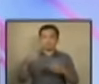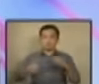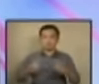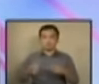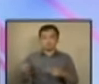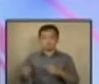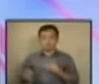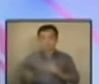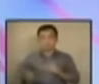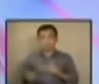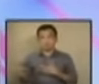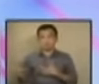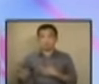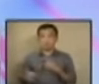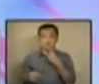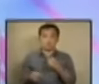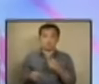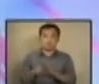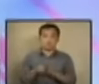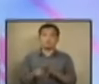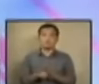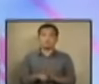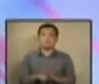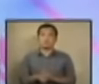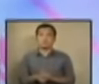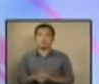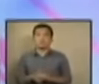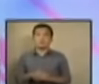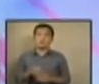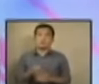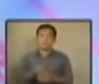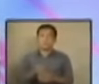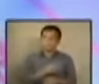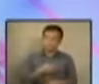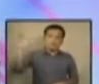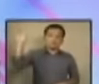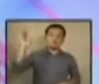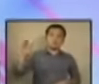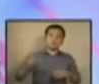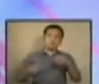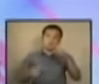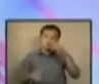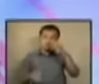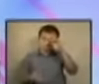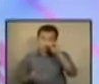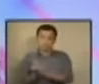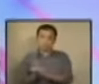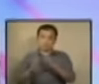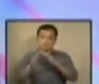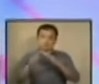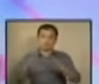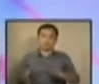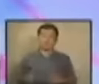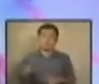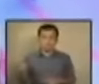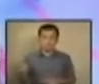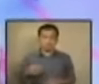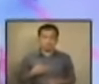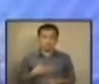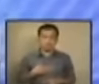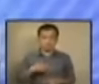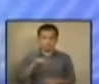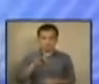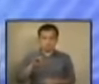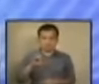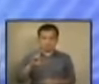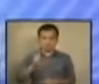ang sinasabi din po ng batas, pwede nga po nating palayasin yung lalaki doon sa bahay. Mm-hmm. Kung yun po ay conjugal house nila,